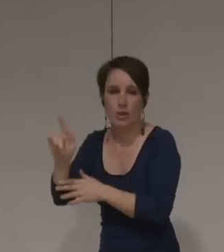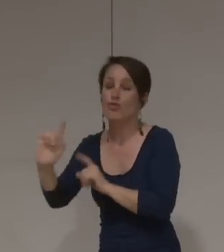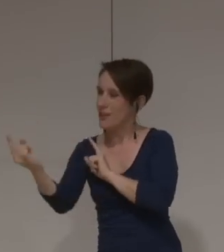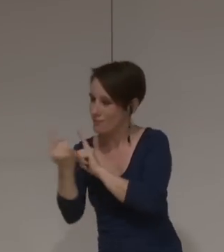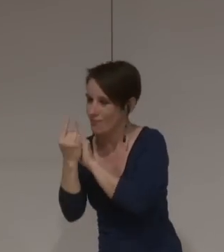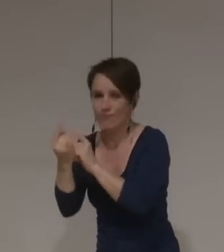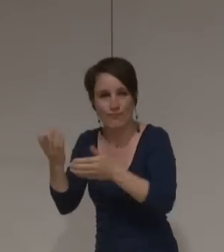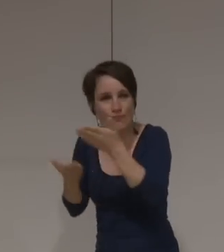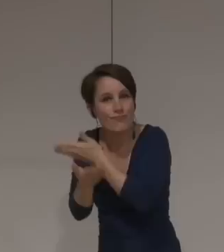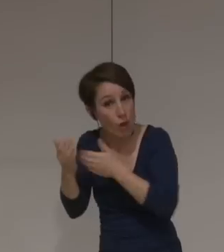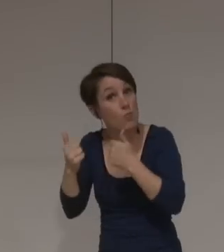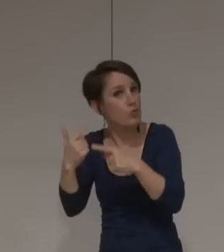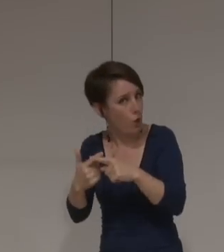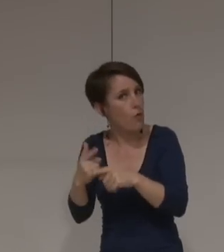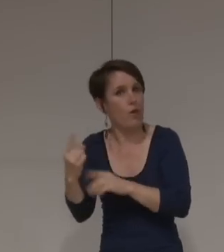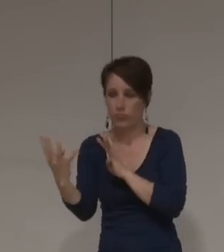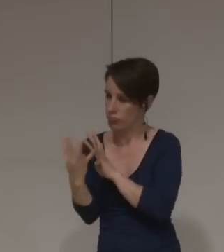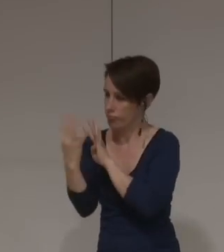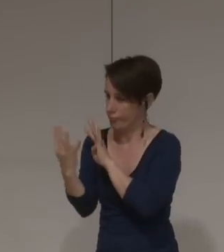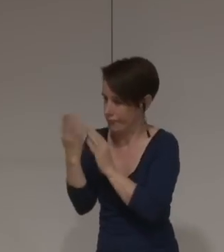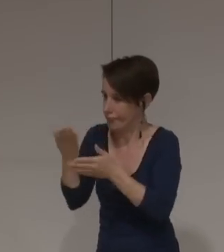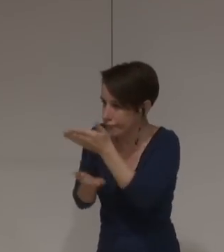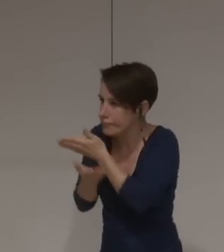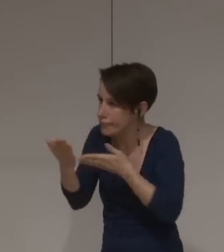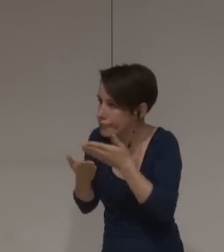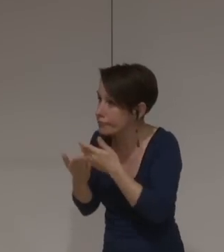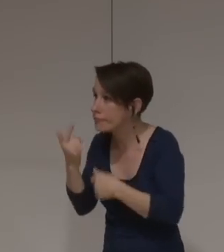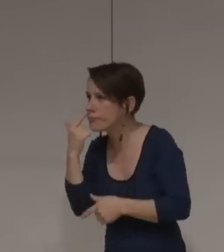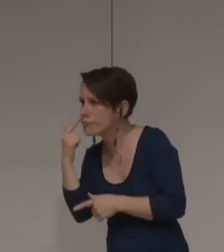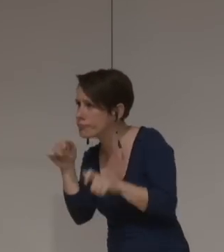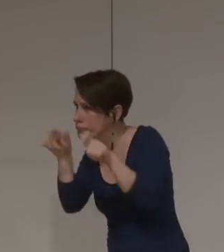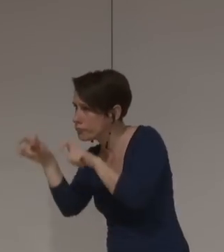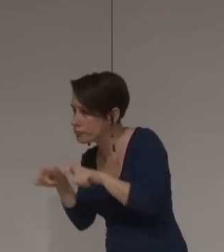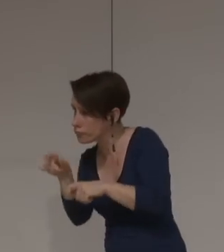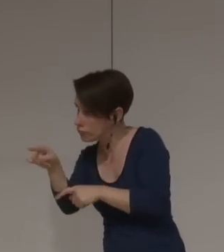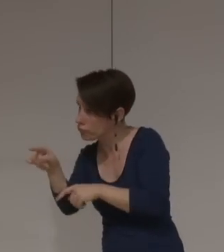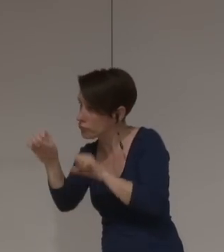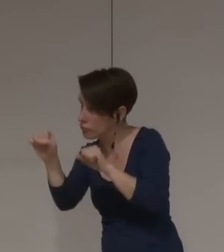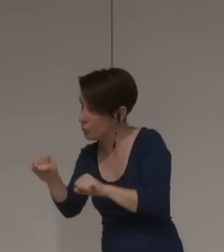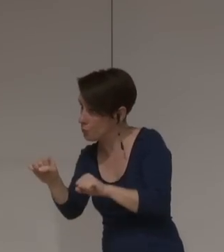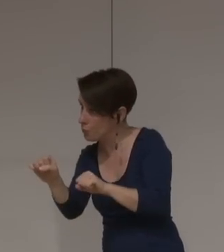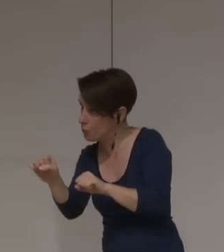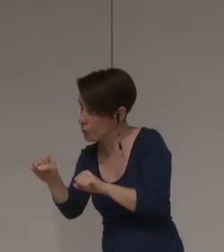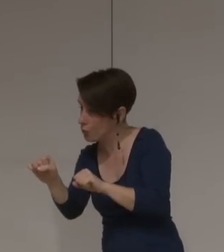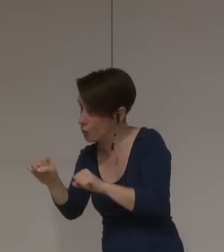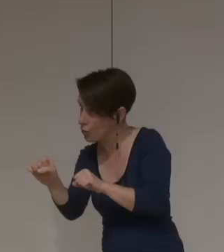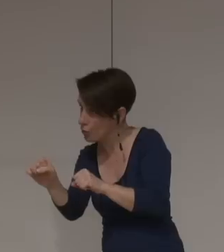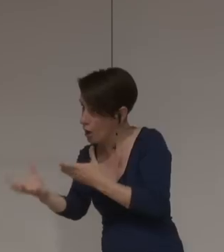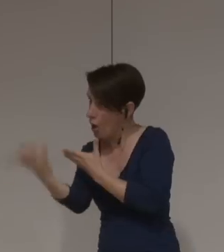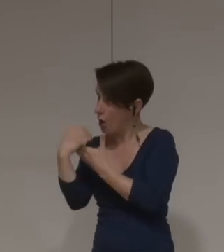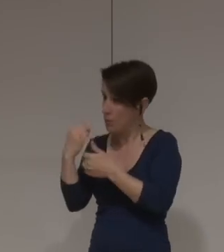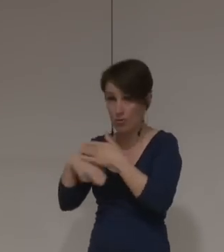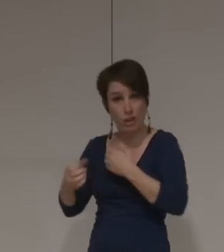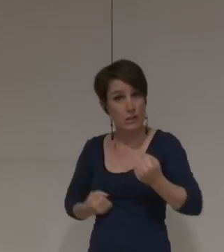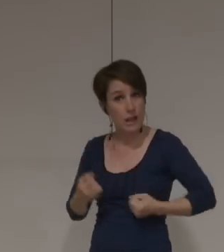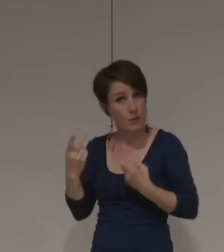plusieurs séances la possibilité pour eux de venir dans le service public